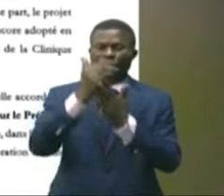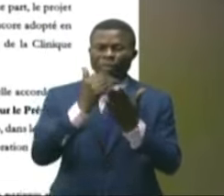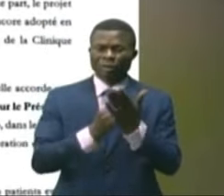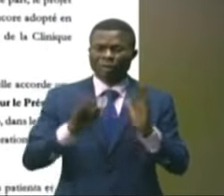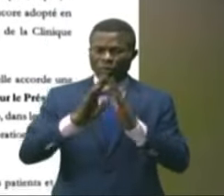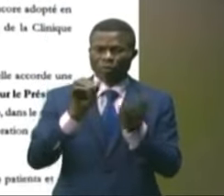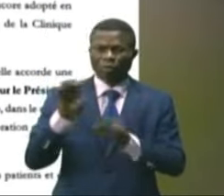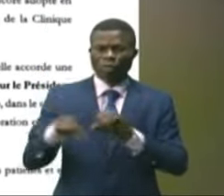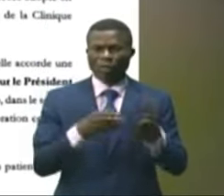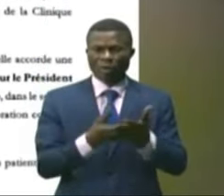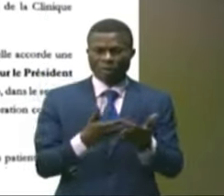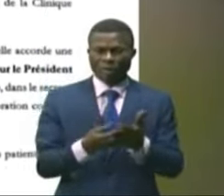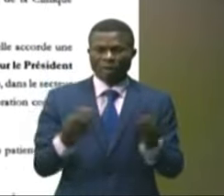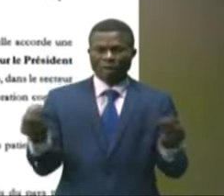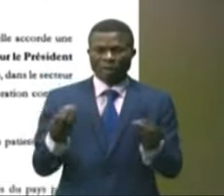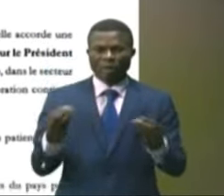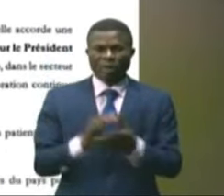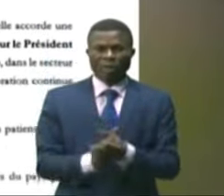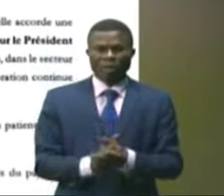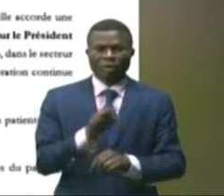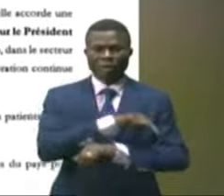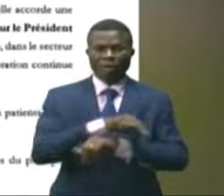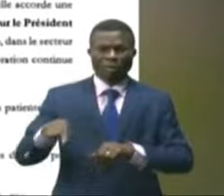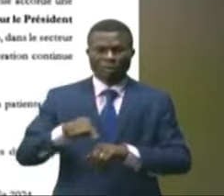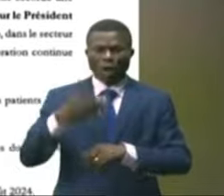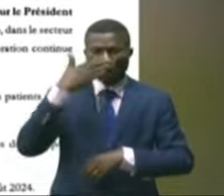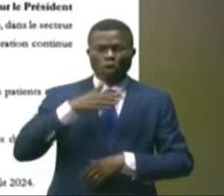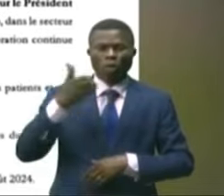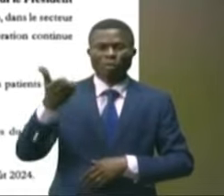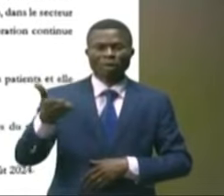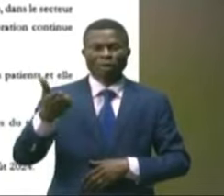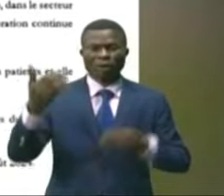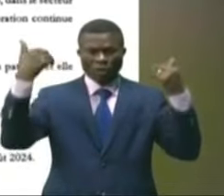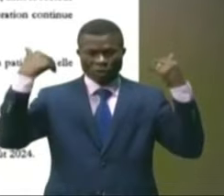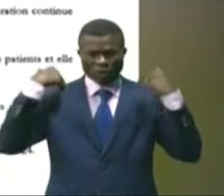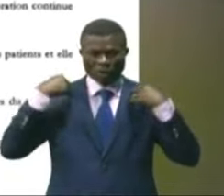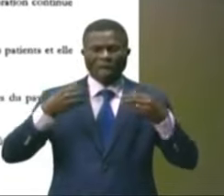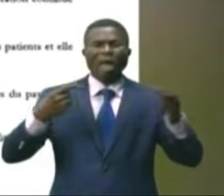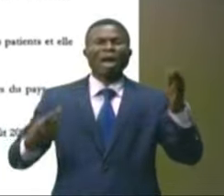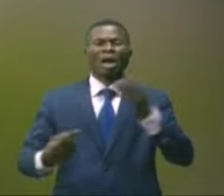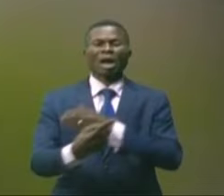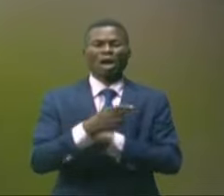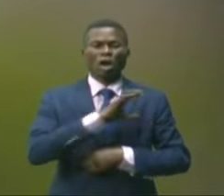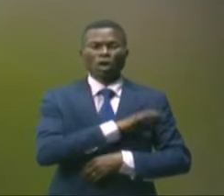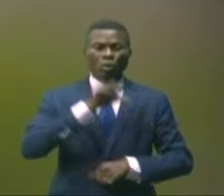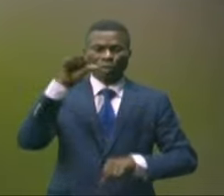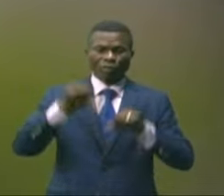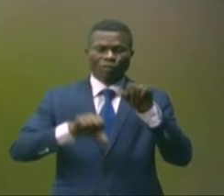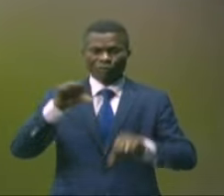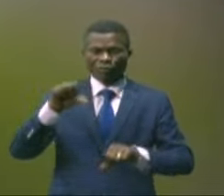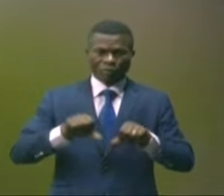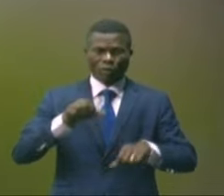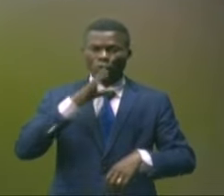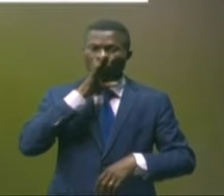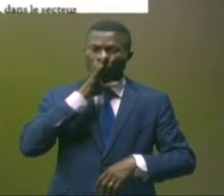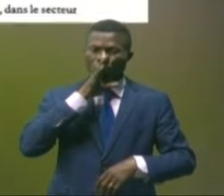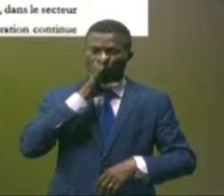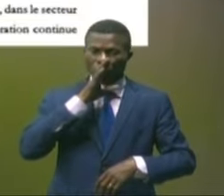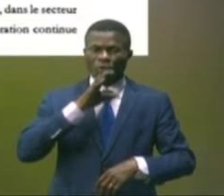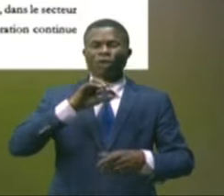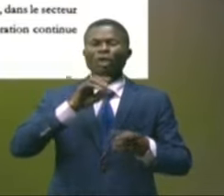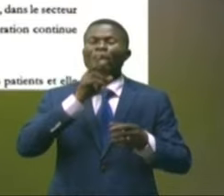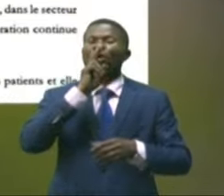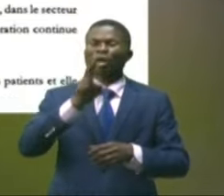événements. Cependant, la direction de la clinique Ngalima tient à dénoncer les propos contradictoires et des